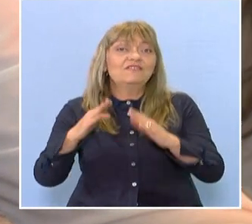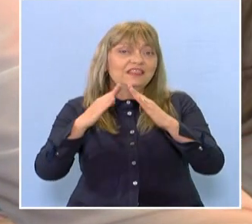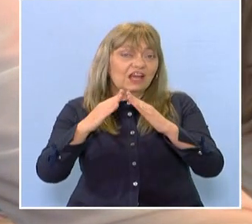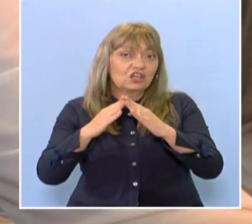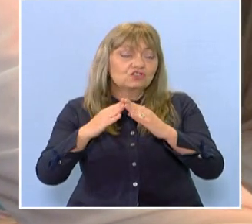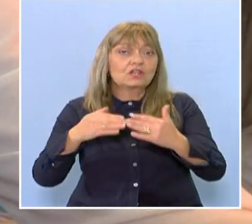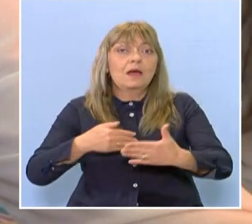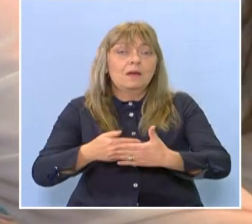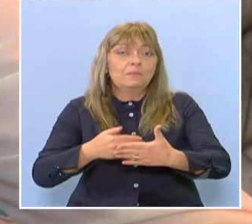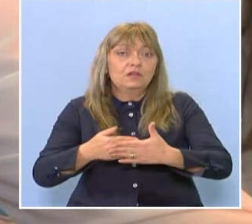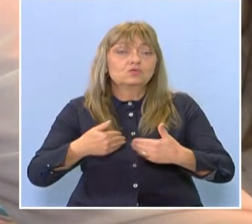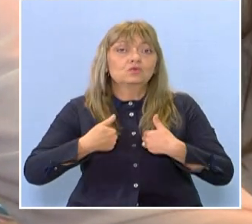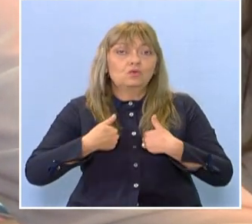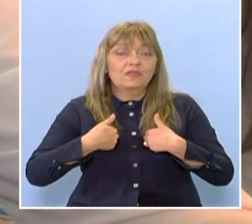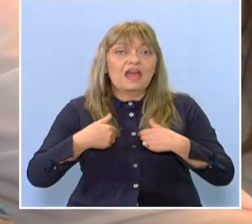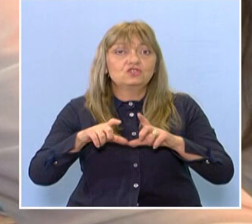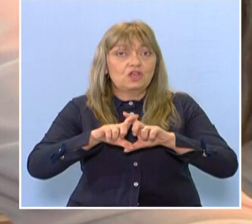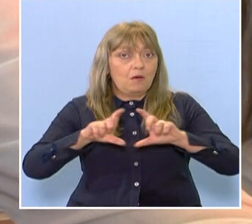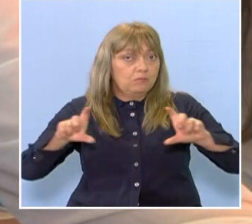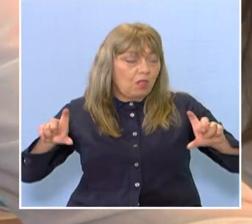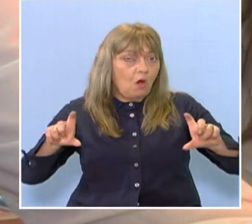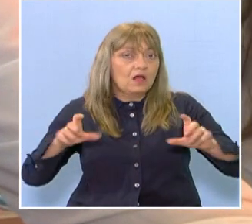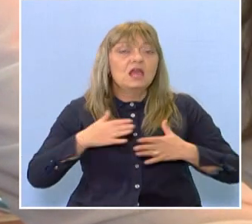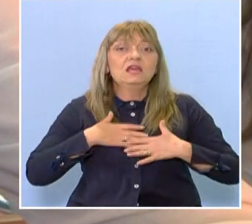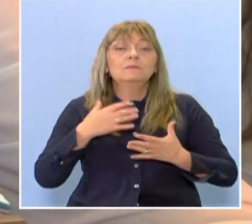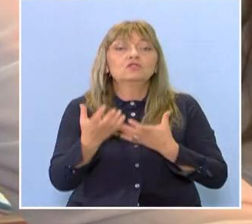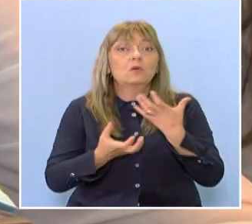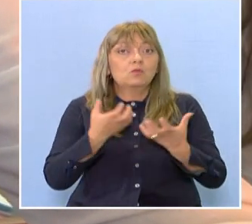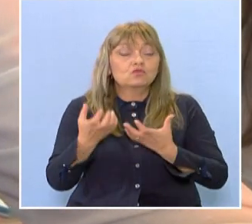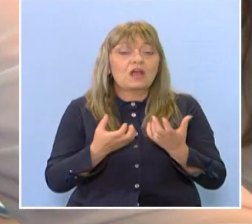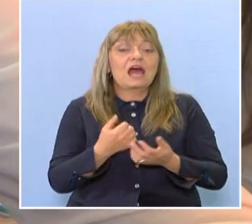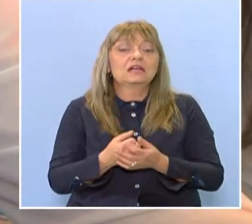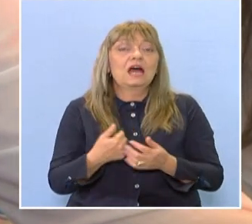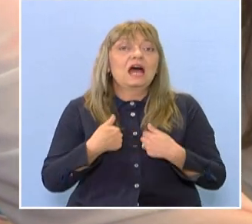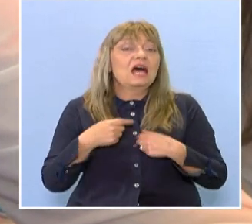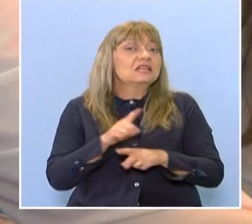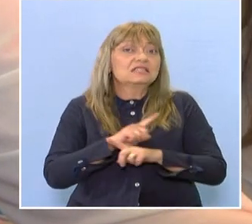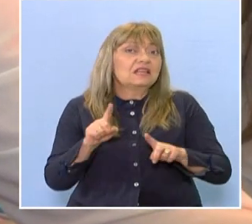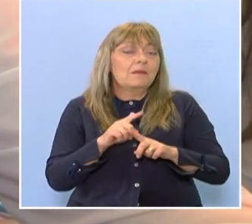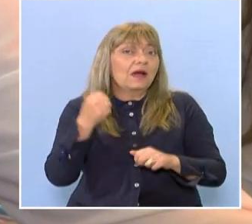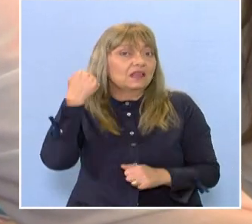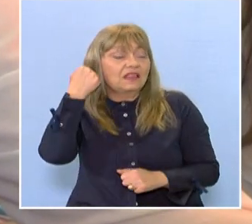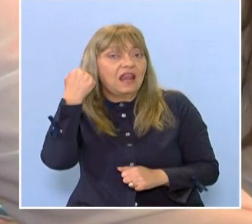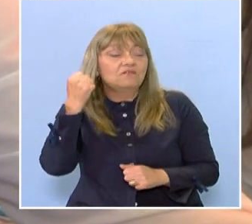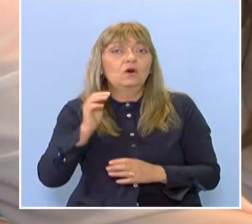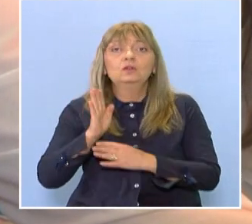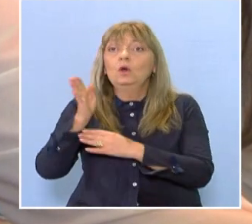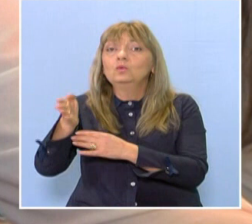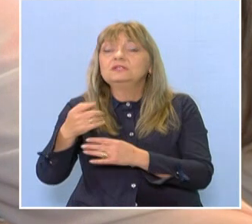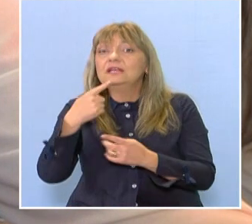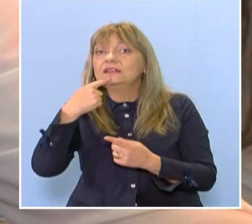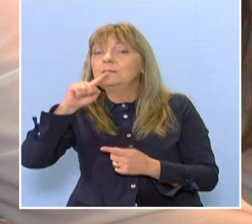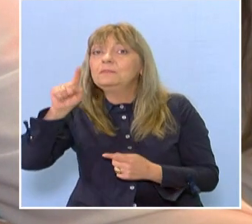която беше близо до нашия блок, имаше пожар. Аз нямах телефон в себе си и отидох да попитам